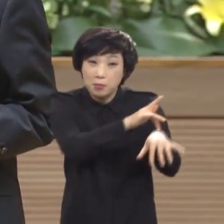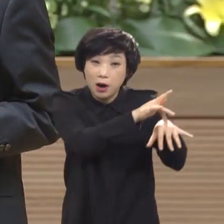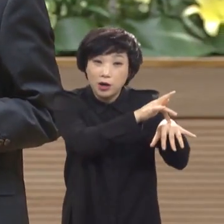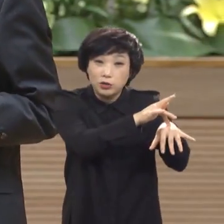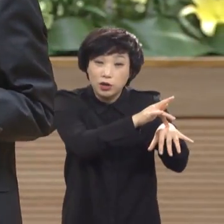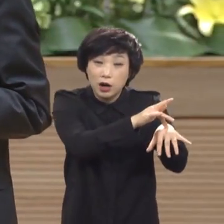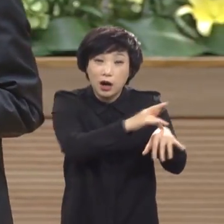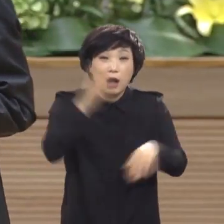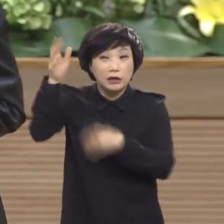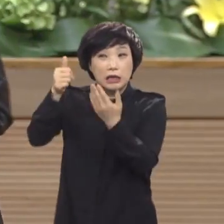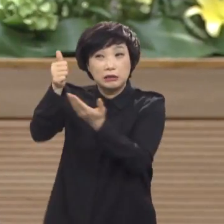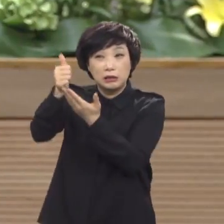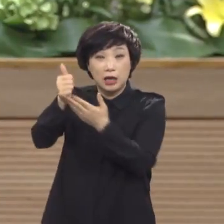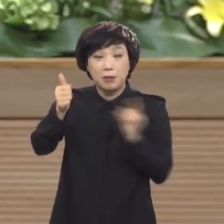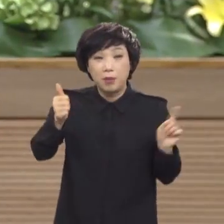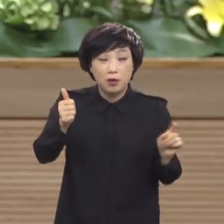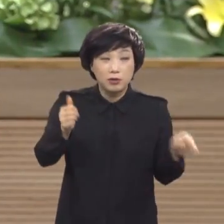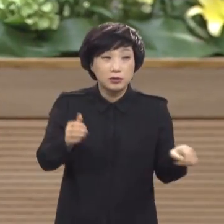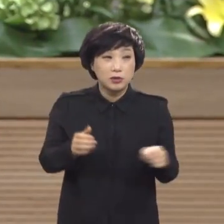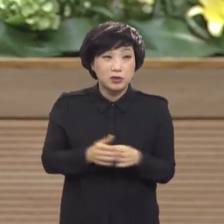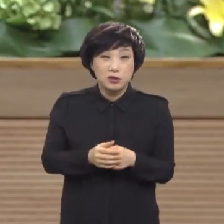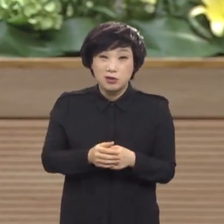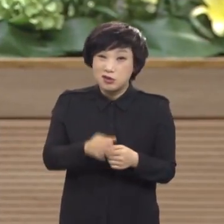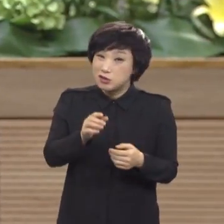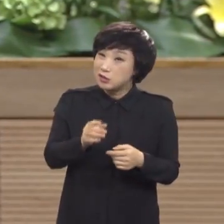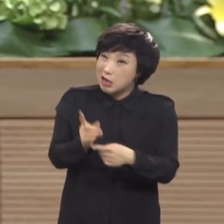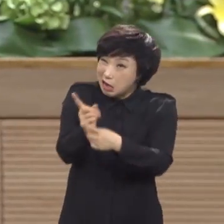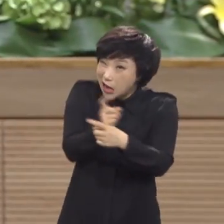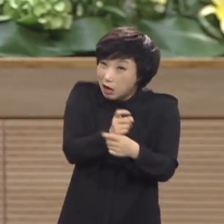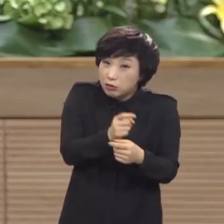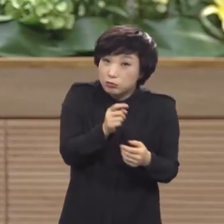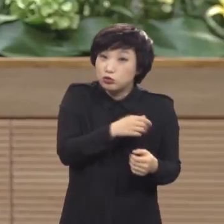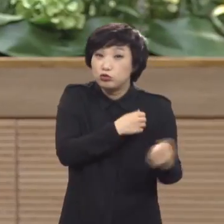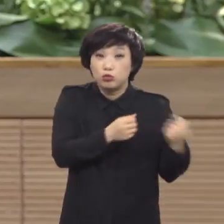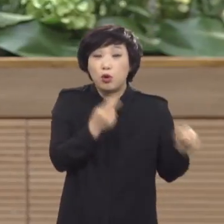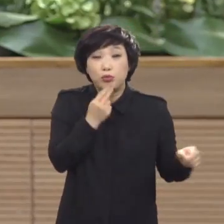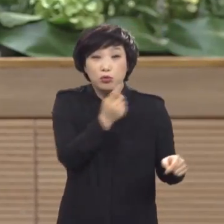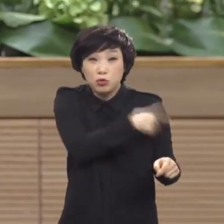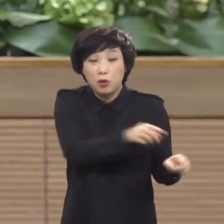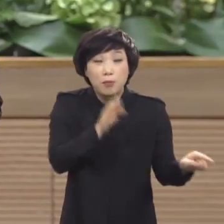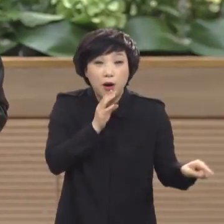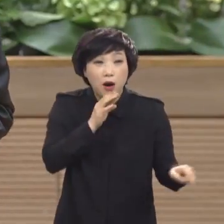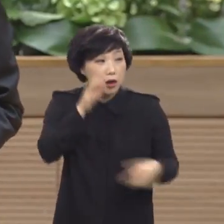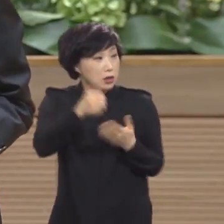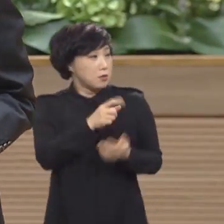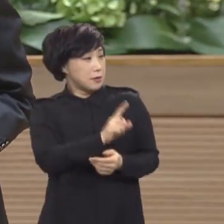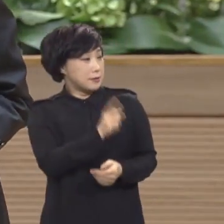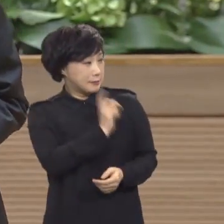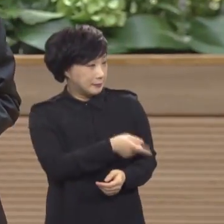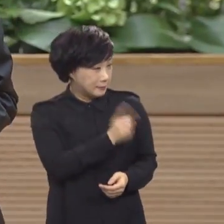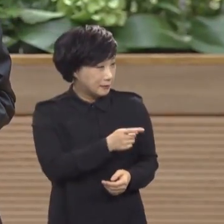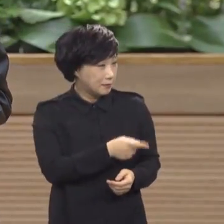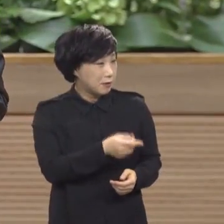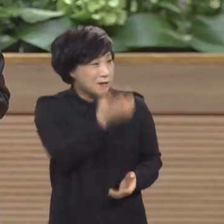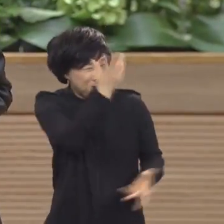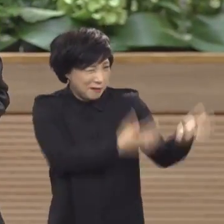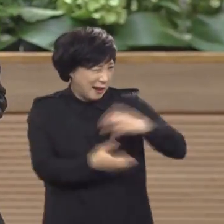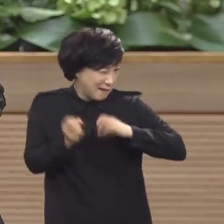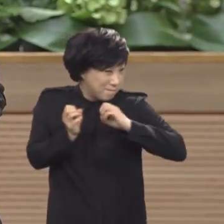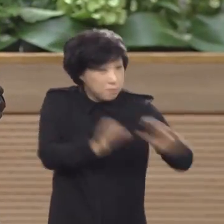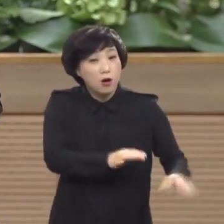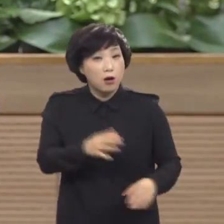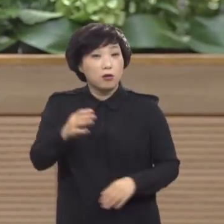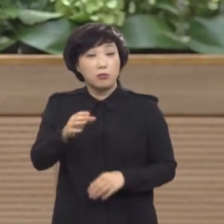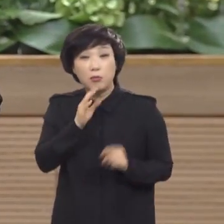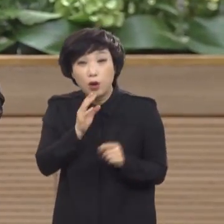마귀가 하나님께 원수를 갚을 수 있는 능력이 없어. 하나님은 마귀를 원수 갚아 타는 불못에 집어넣을 수